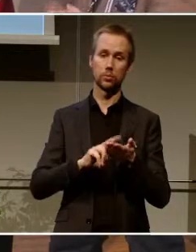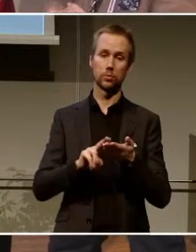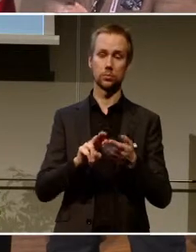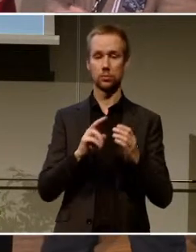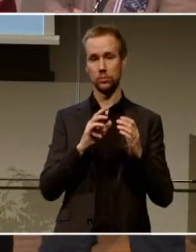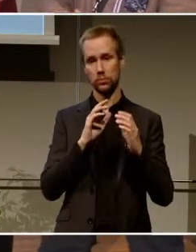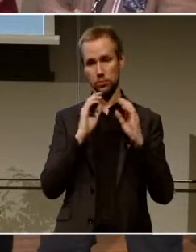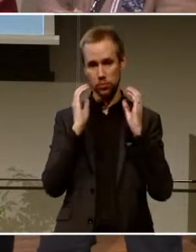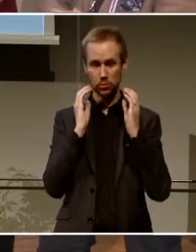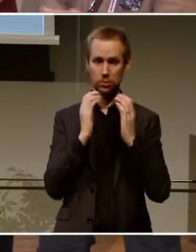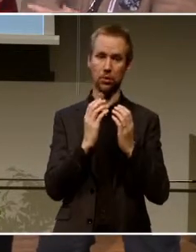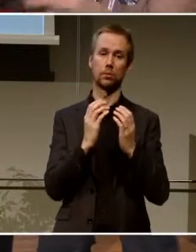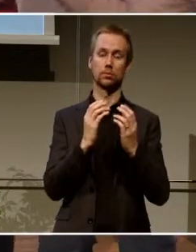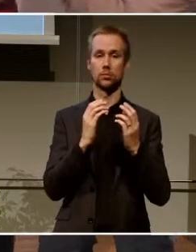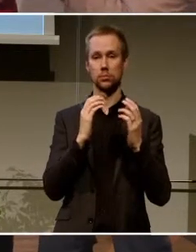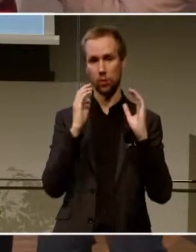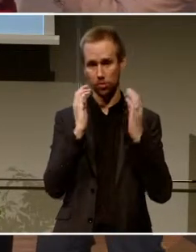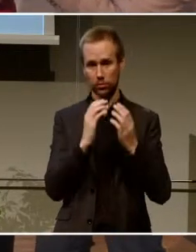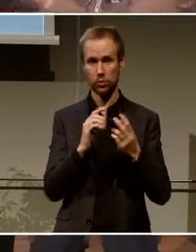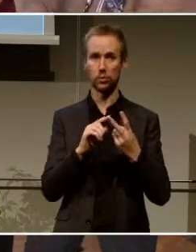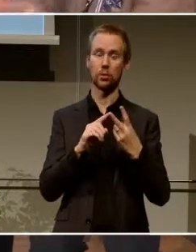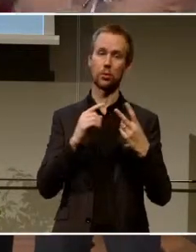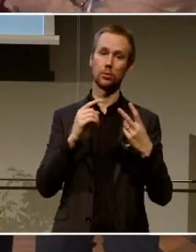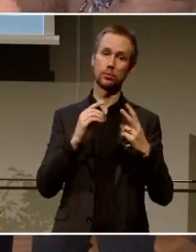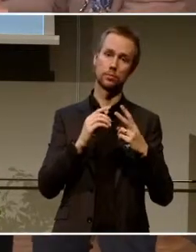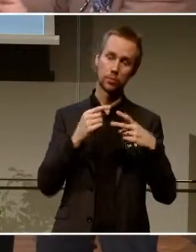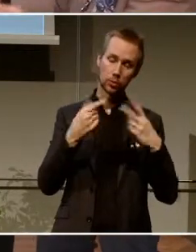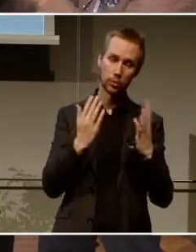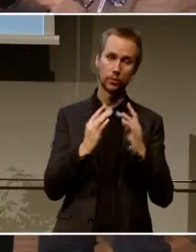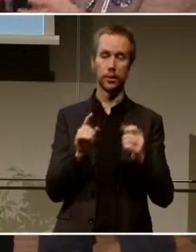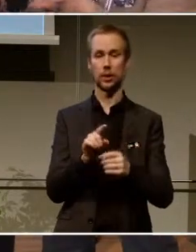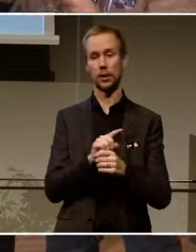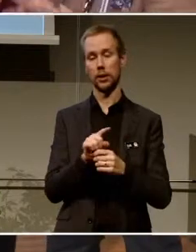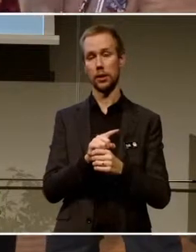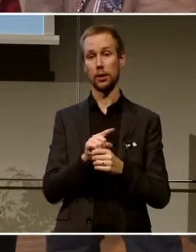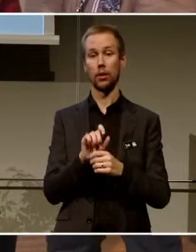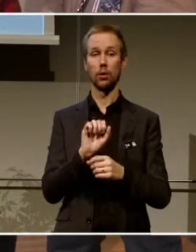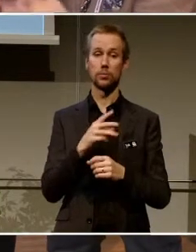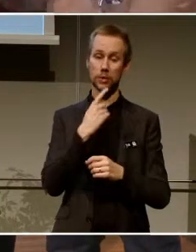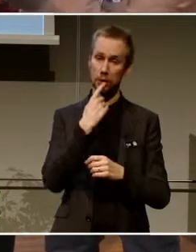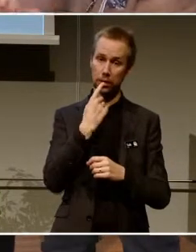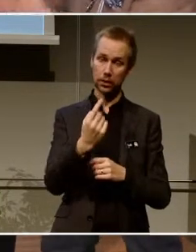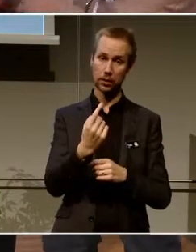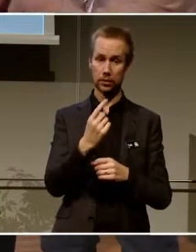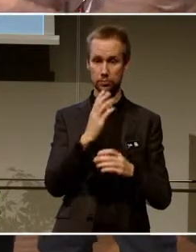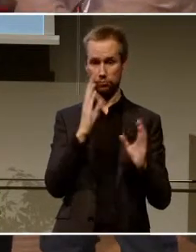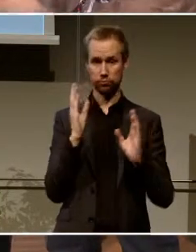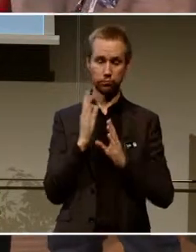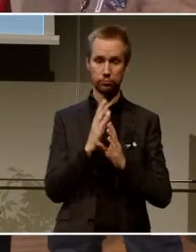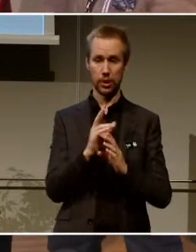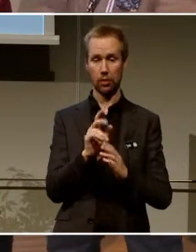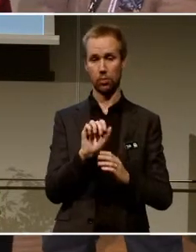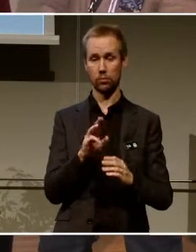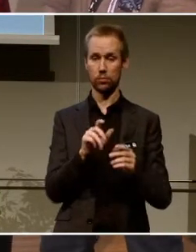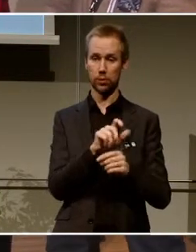vara. Så att oavsett om det är liksom vad det kallas stuprör eller om det är personer och så vidare.